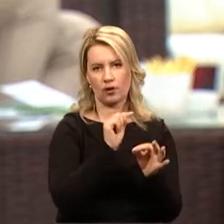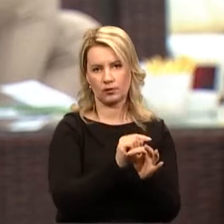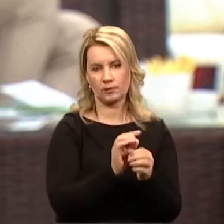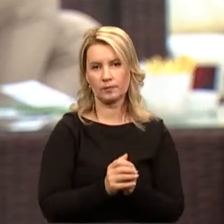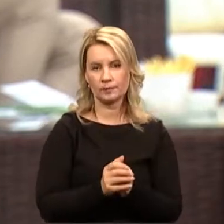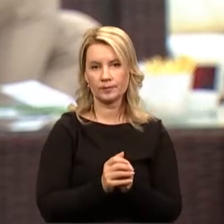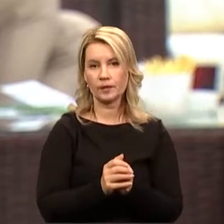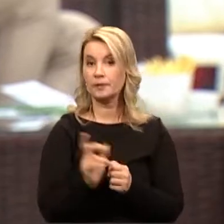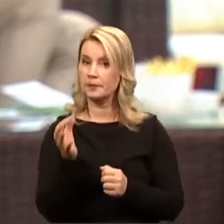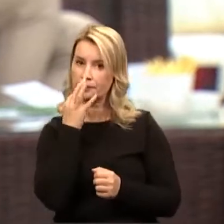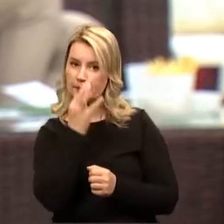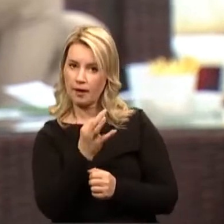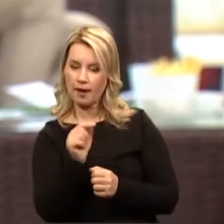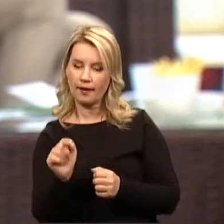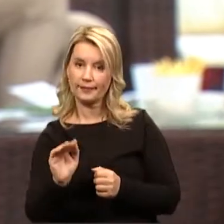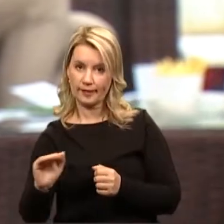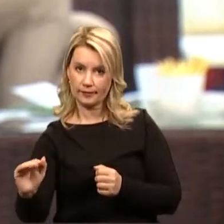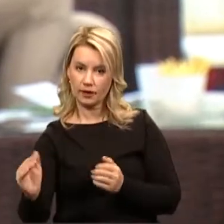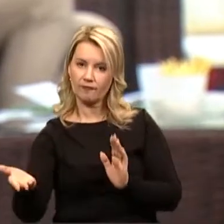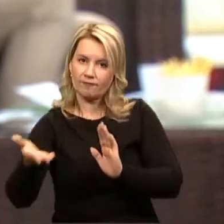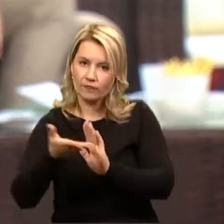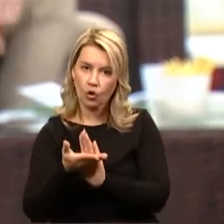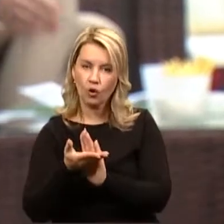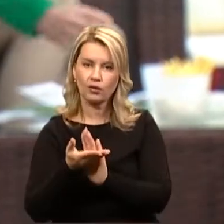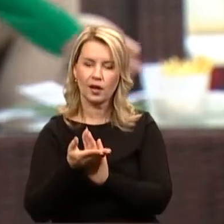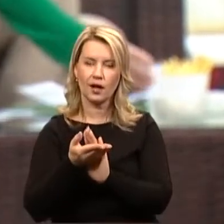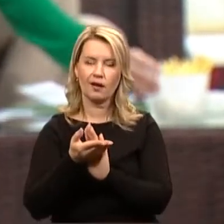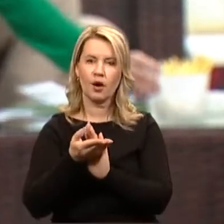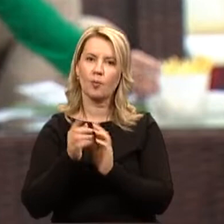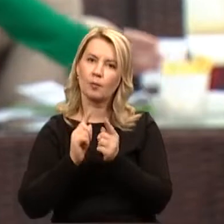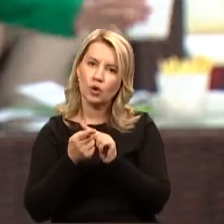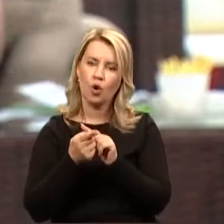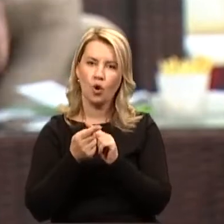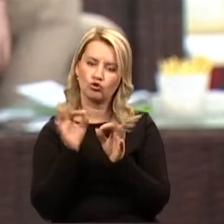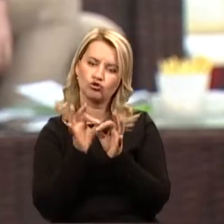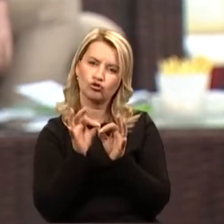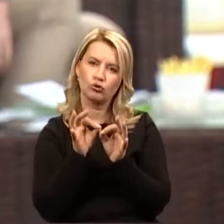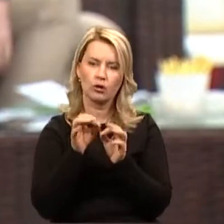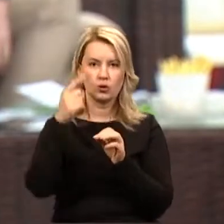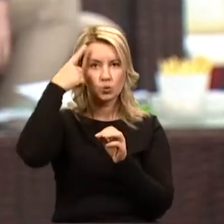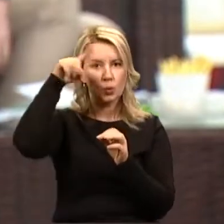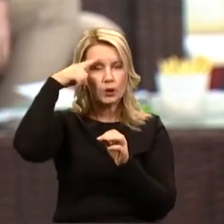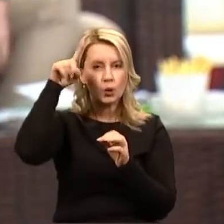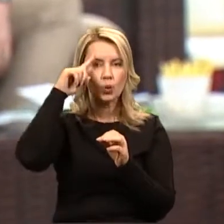dítěti zajistit výhodné spoření na školu, na studia, případně na školné? Co byste doporučil?